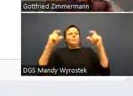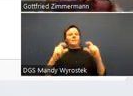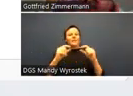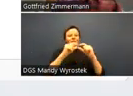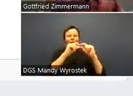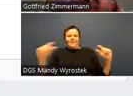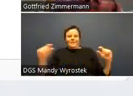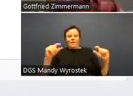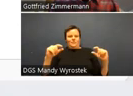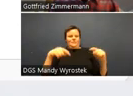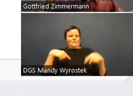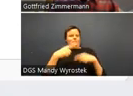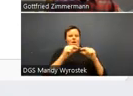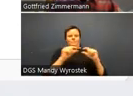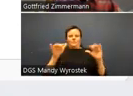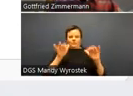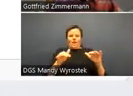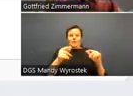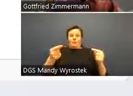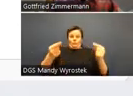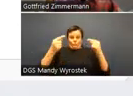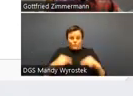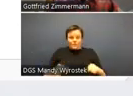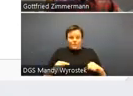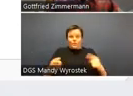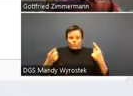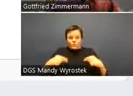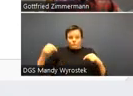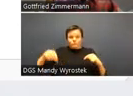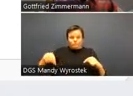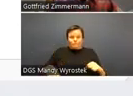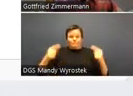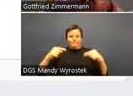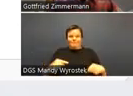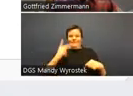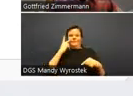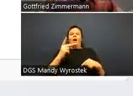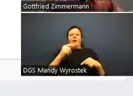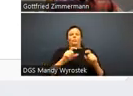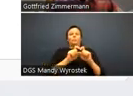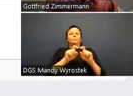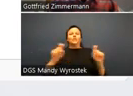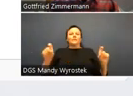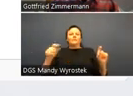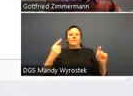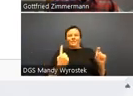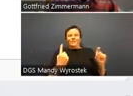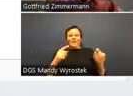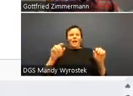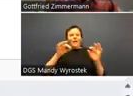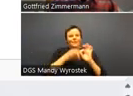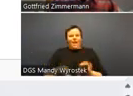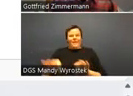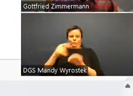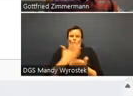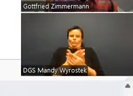weiß, das ist nicht nur ein normaler Text, das ist eine Überschrift. Dann gehe ich zum Nach nächsten unten Absatz. Taste. Wir möchten möglichst barrierefreie